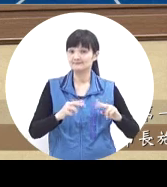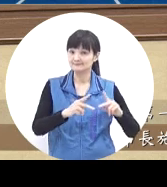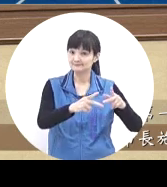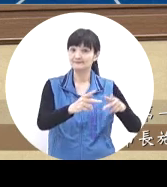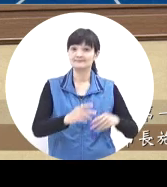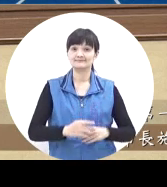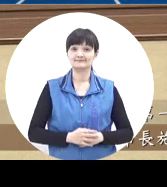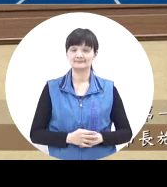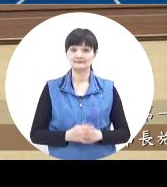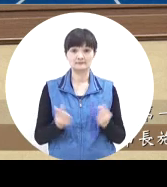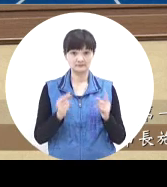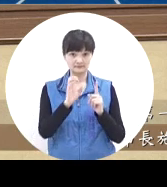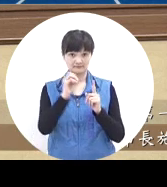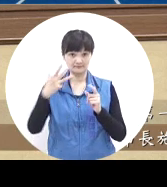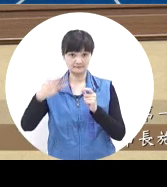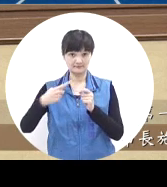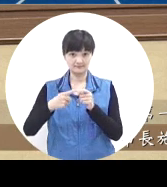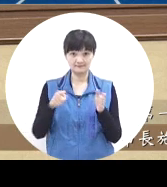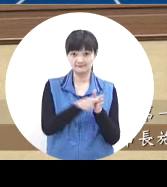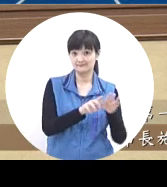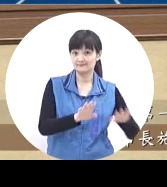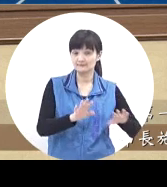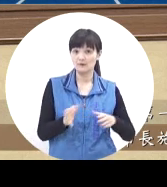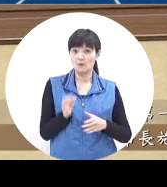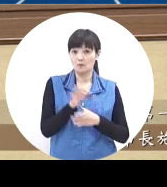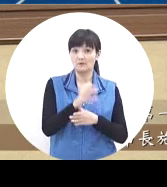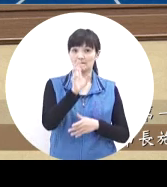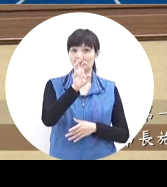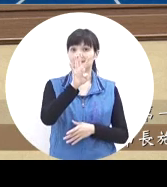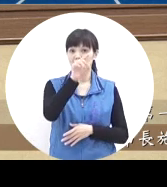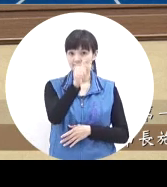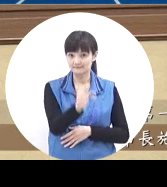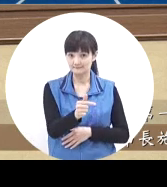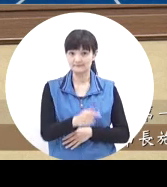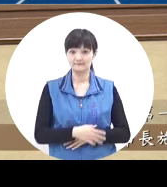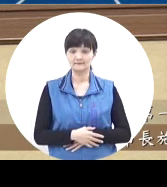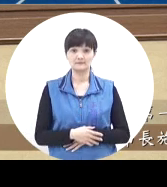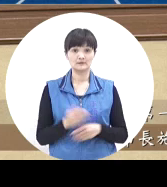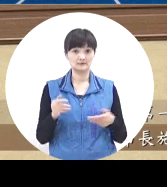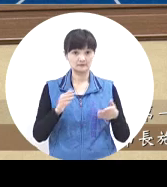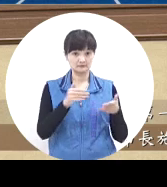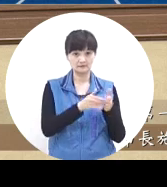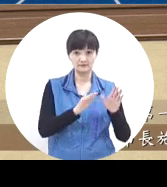从108年到现在投入超过84亿，那目前完成